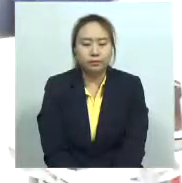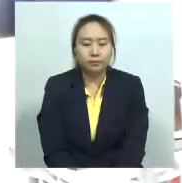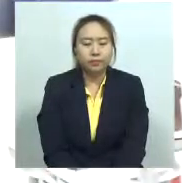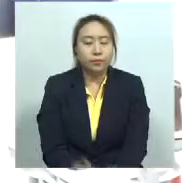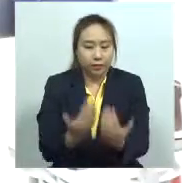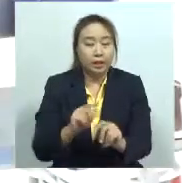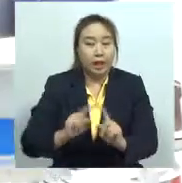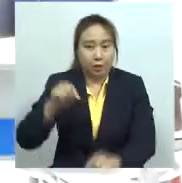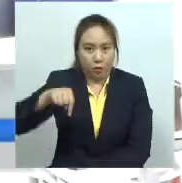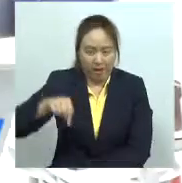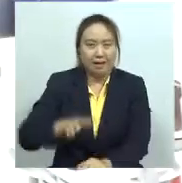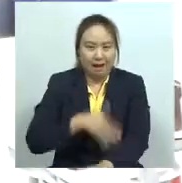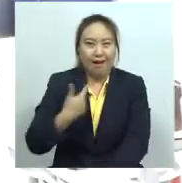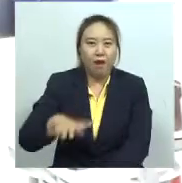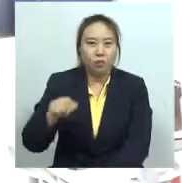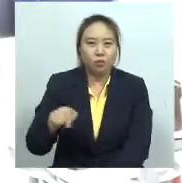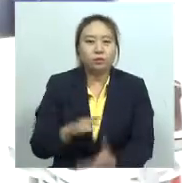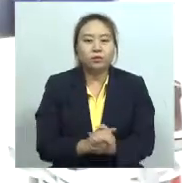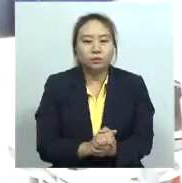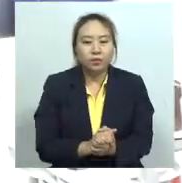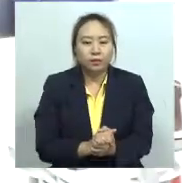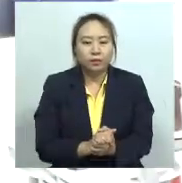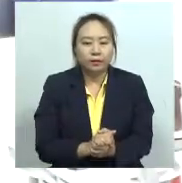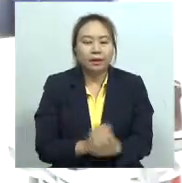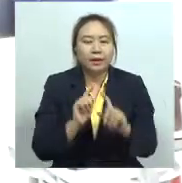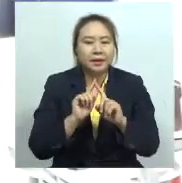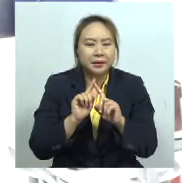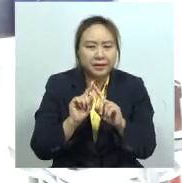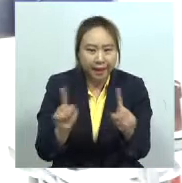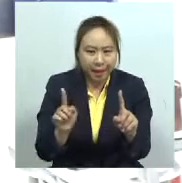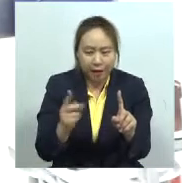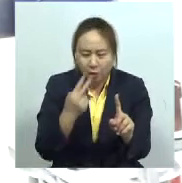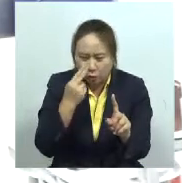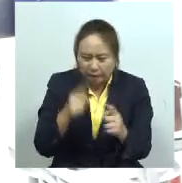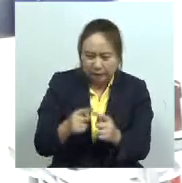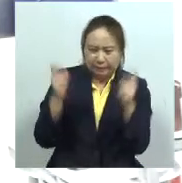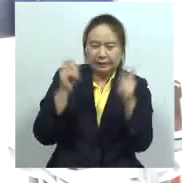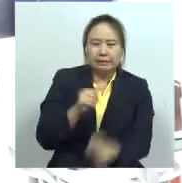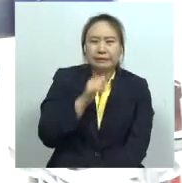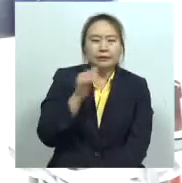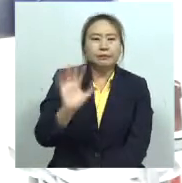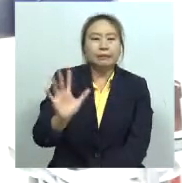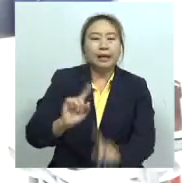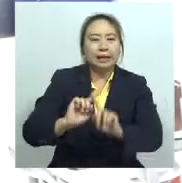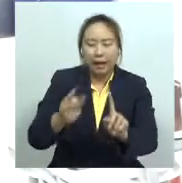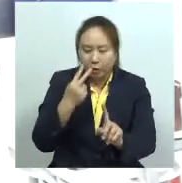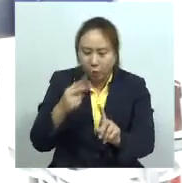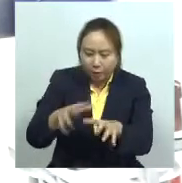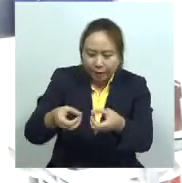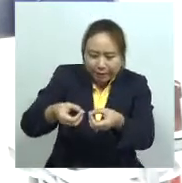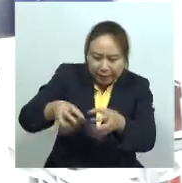แต่ว่าตรงนี้มันเป็นมานานแล้วแต่มันก็ไม่ถึงขนาดแบบน่าเกลียดมากจนถึงอย่างนี้แต่คือมันอาจจะร้าวหรือว่าอะ